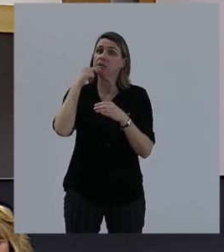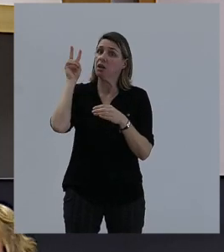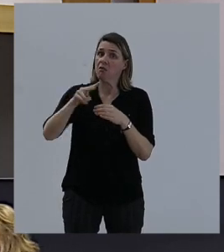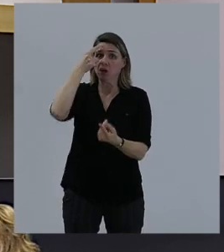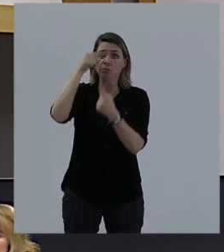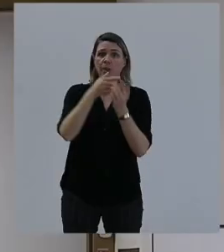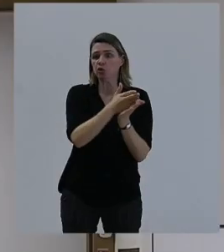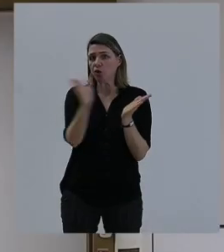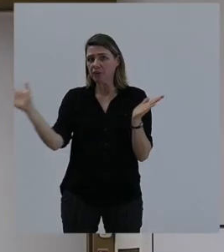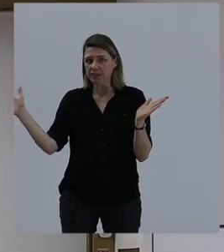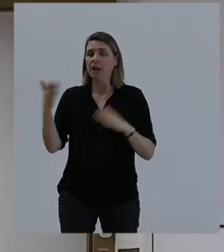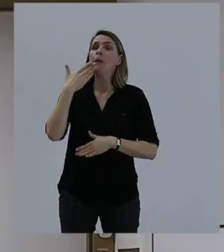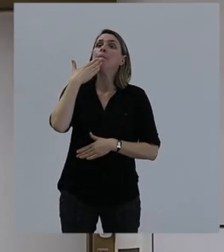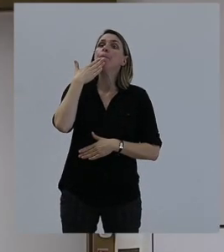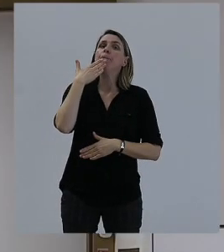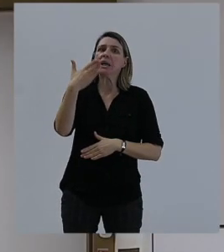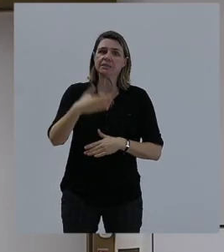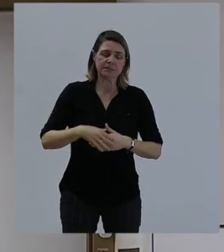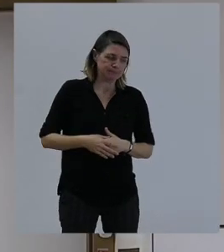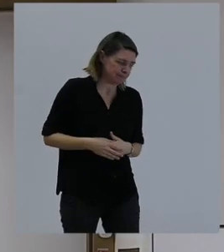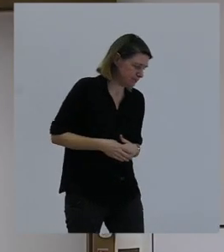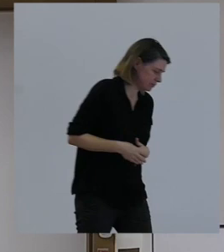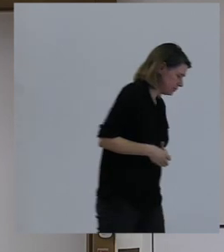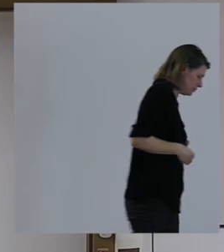que nous faisons. Merci. Je pense que...